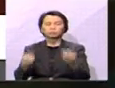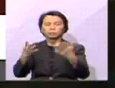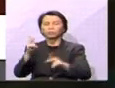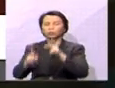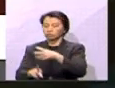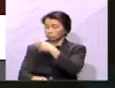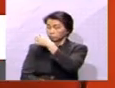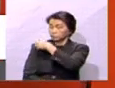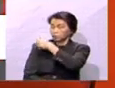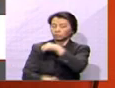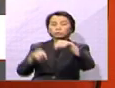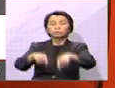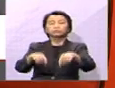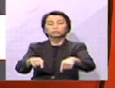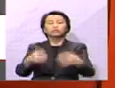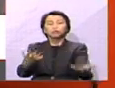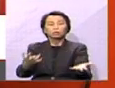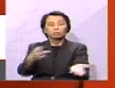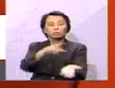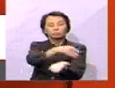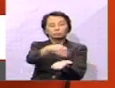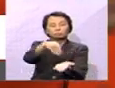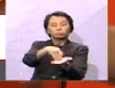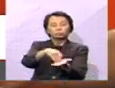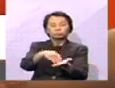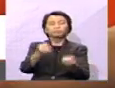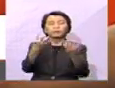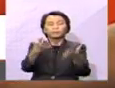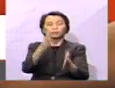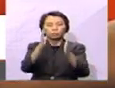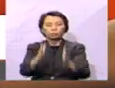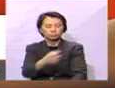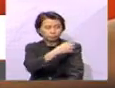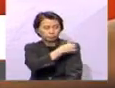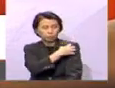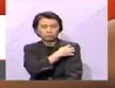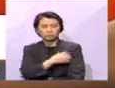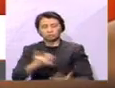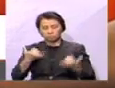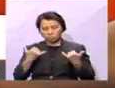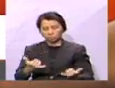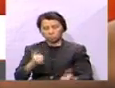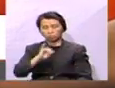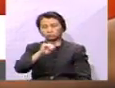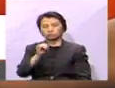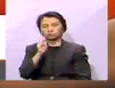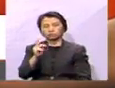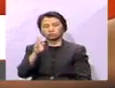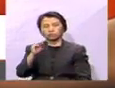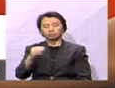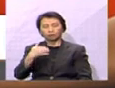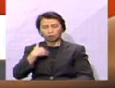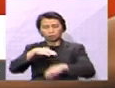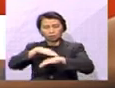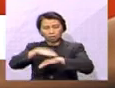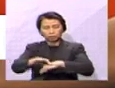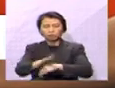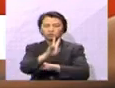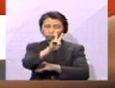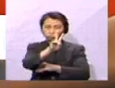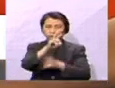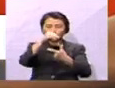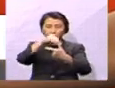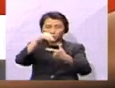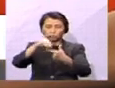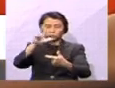pegawai yang ditempatkan di setiap pusat-pusat Pinang yang telah pun dibukaan setakat ini JKM ada membekalkan menghantar dua atau tiga